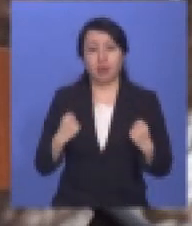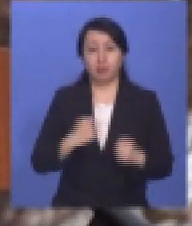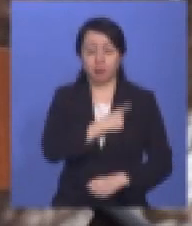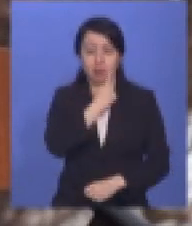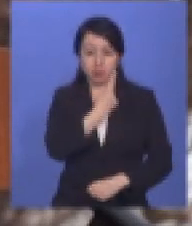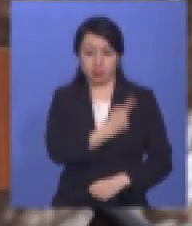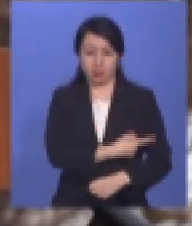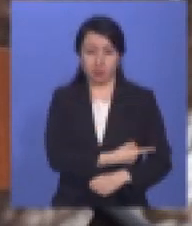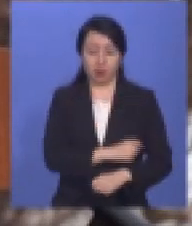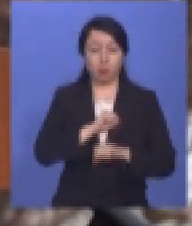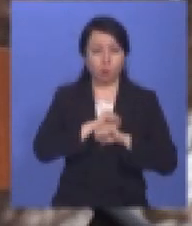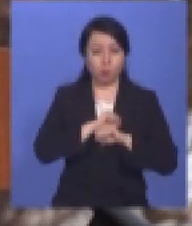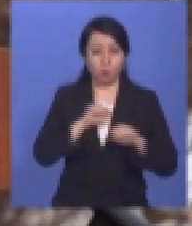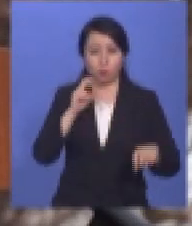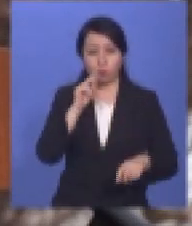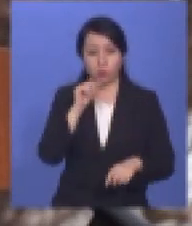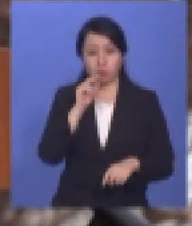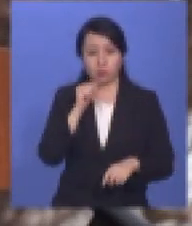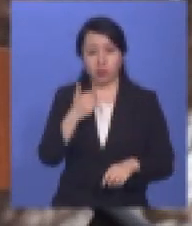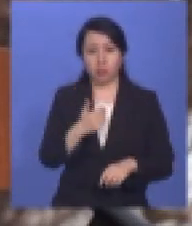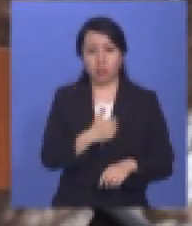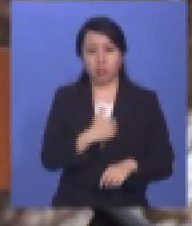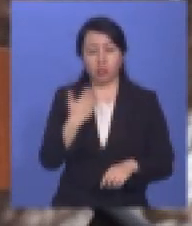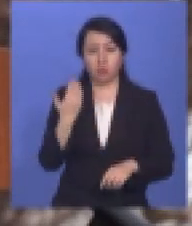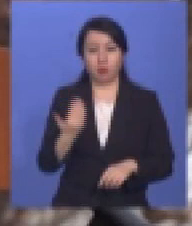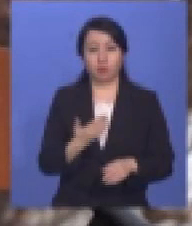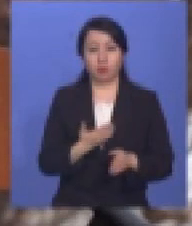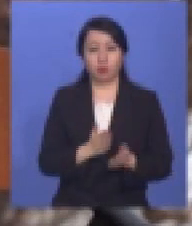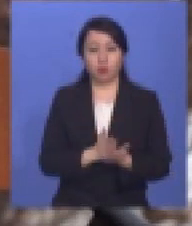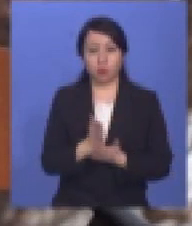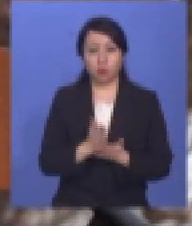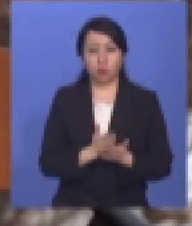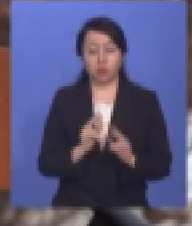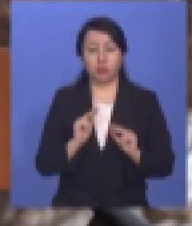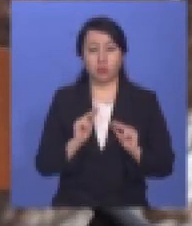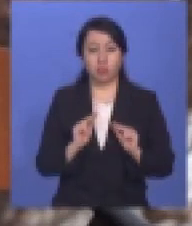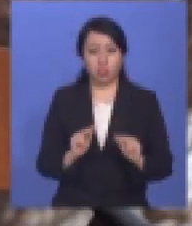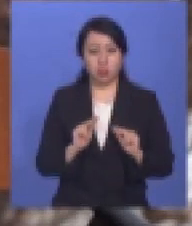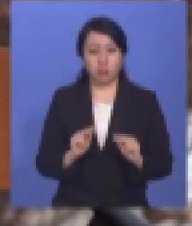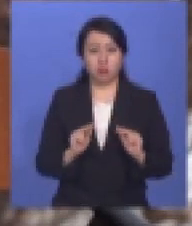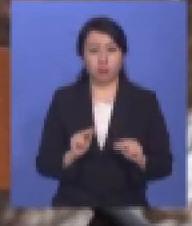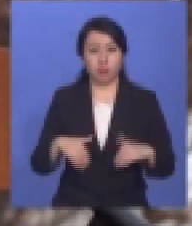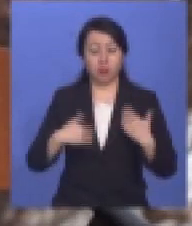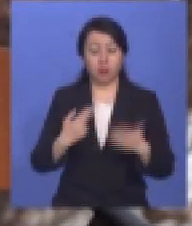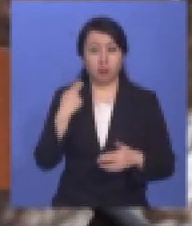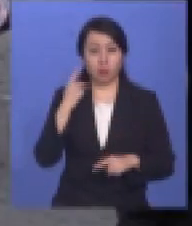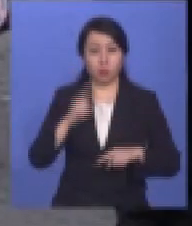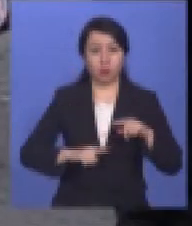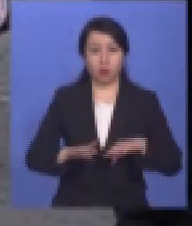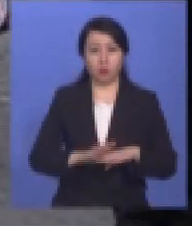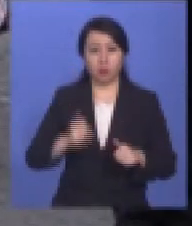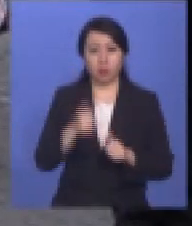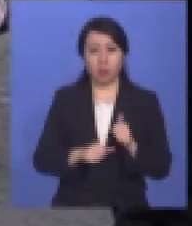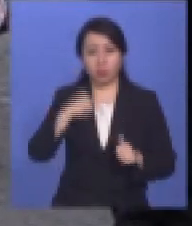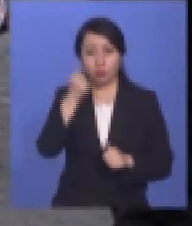сильными, мужественными. Желаю вам служить добросовестно, честно, отдавая свой долг Родине. Каждый